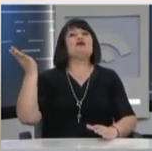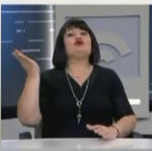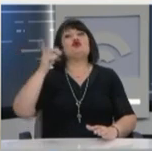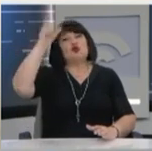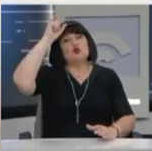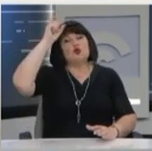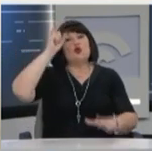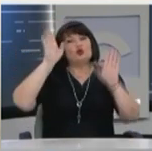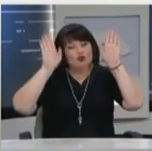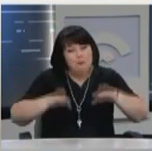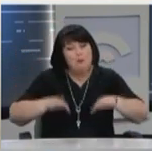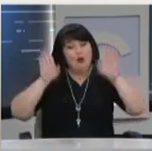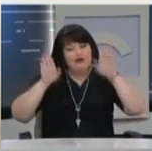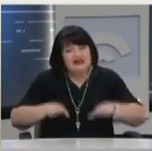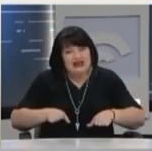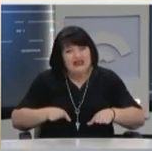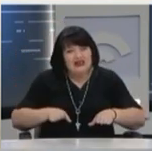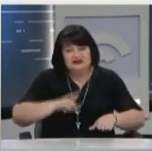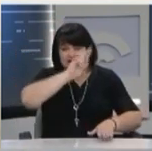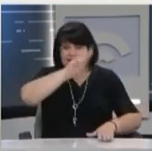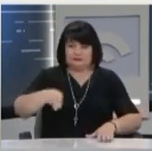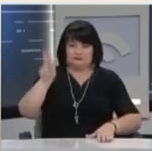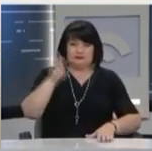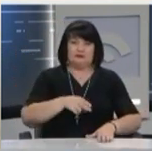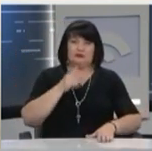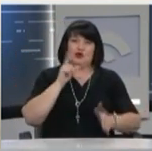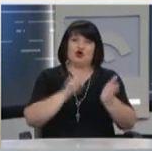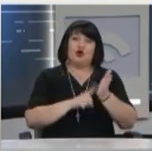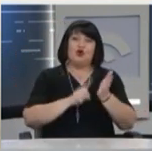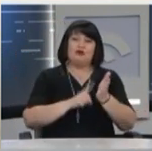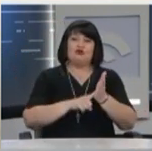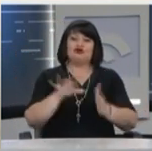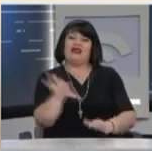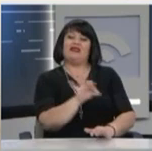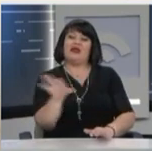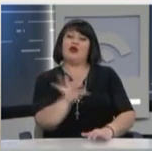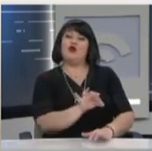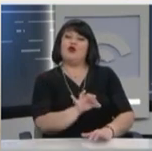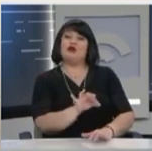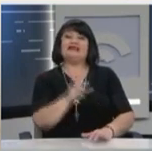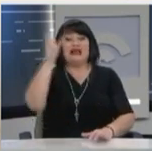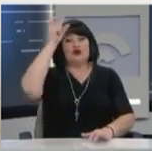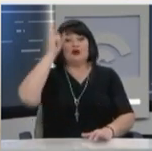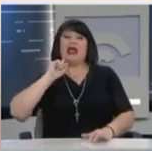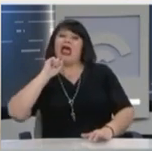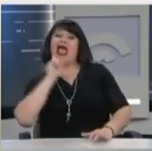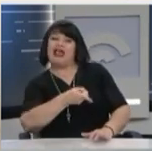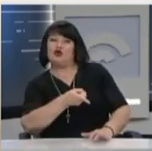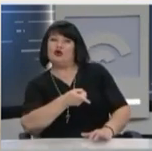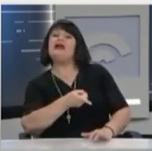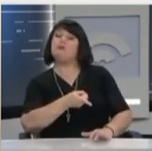Μητσοτάκη. Καθαίρεσαν τους νομίμους για να διορίσουν μουφτίδες κατ' επιταγήν της Τουρκίας, του